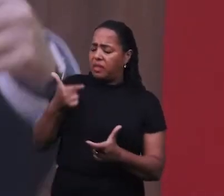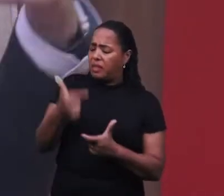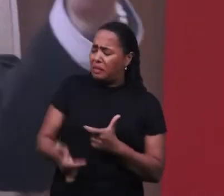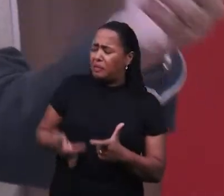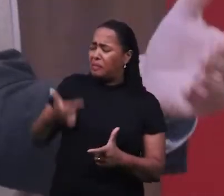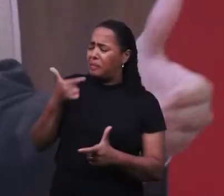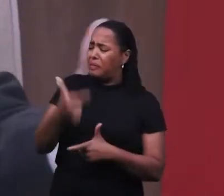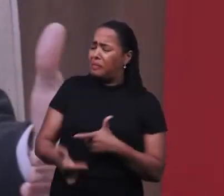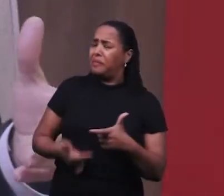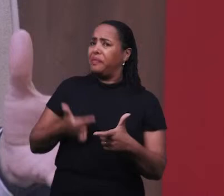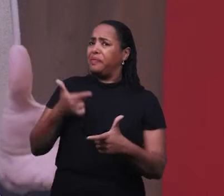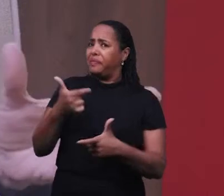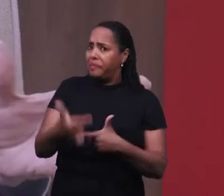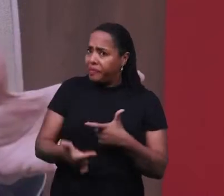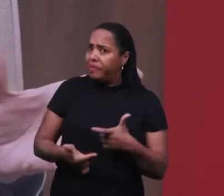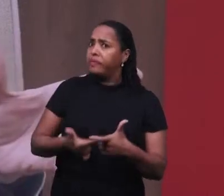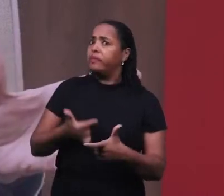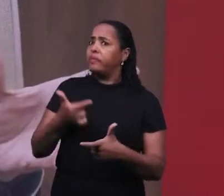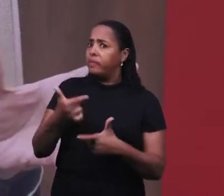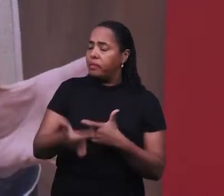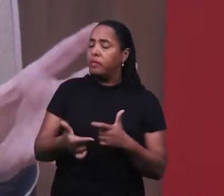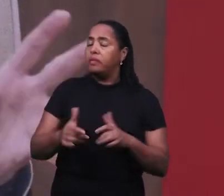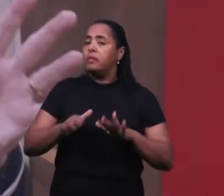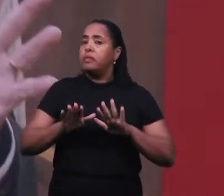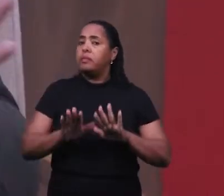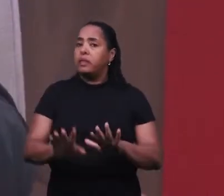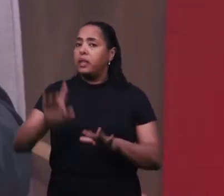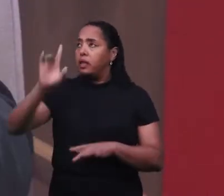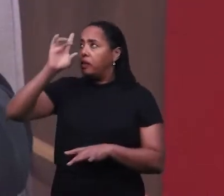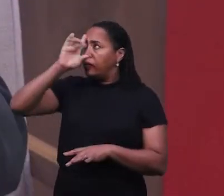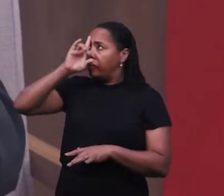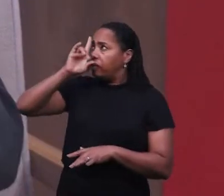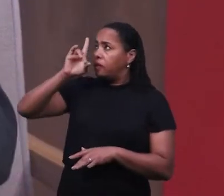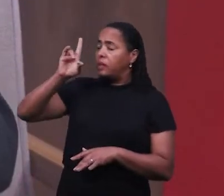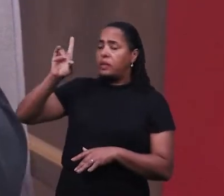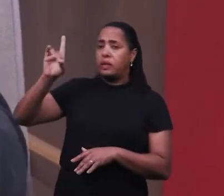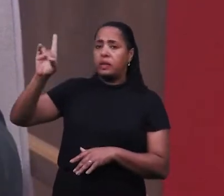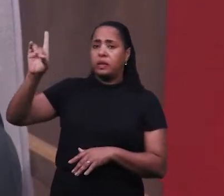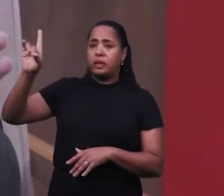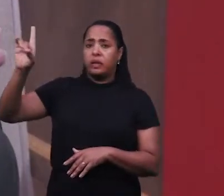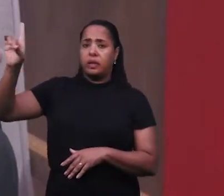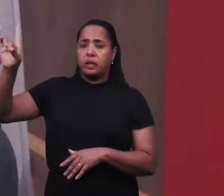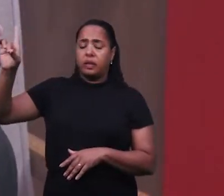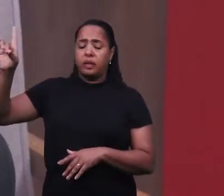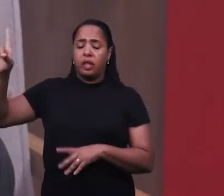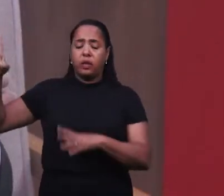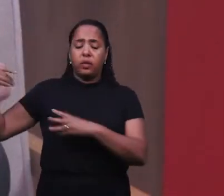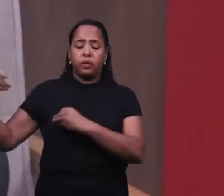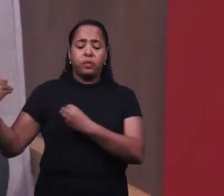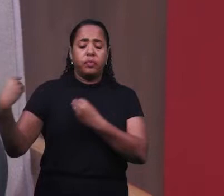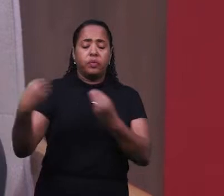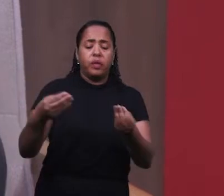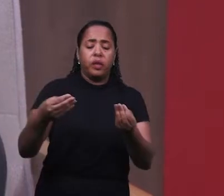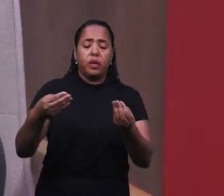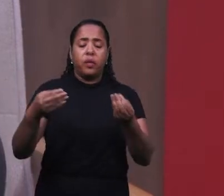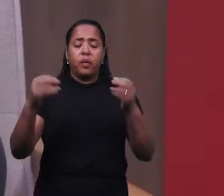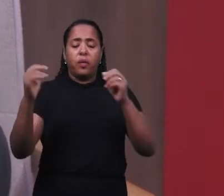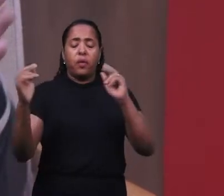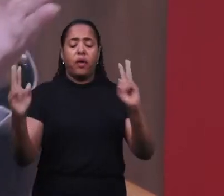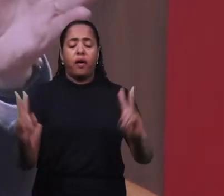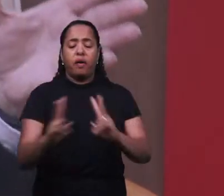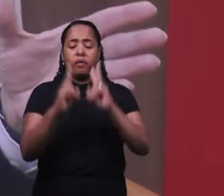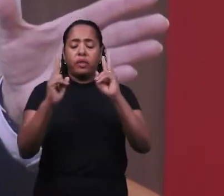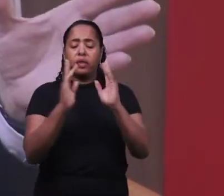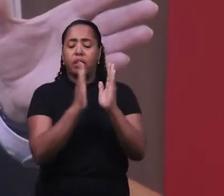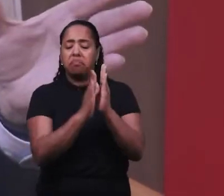et Dieu a été à son temps en donnant les victoires dans sa main. Depuis